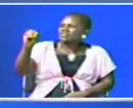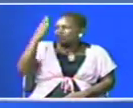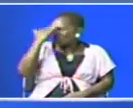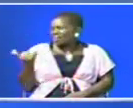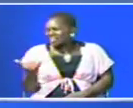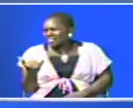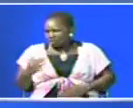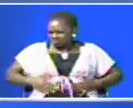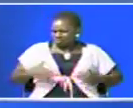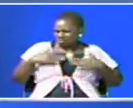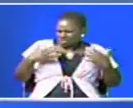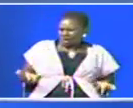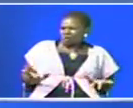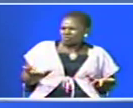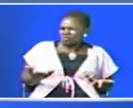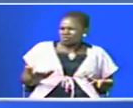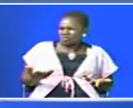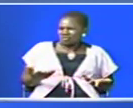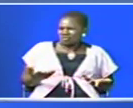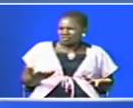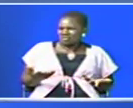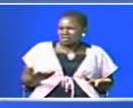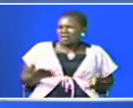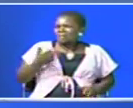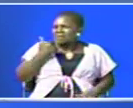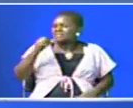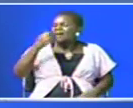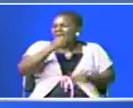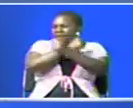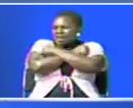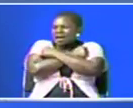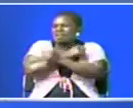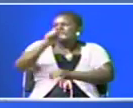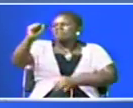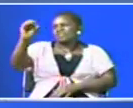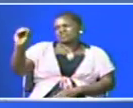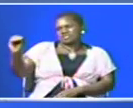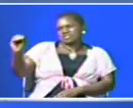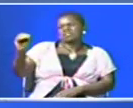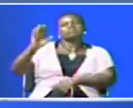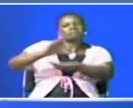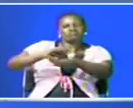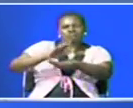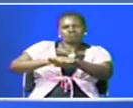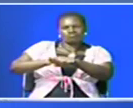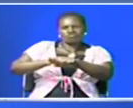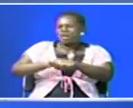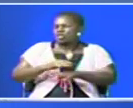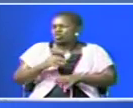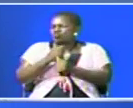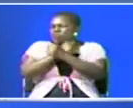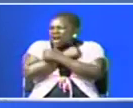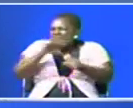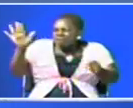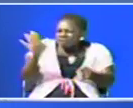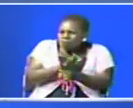maumbile. Maumbile gani? Kuna maumbile ya ni vyema kupenda 50. Ni vyema unapenda mguu mmoja umeingia ndani mwingine